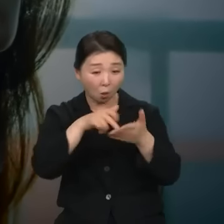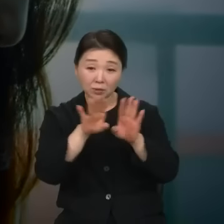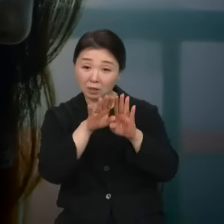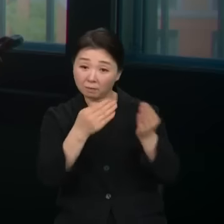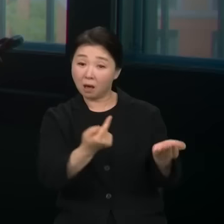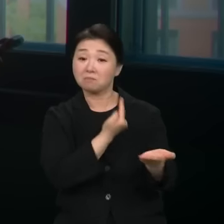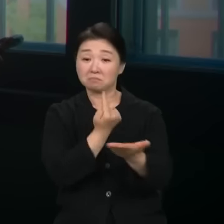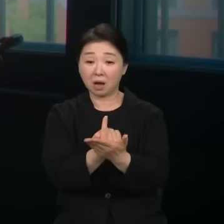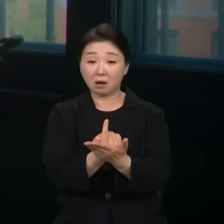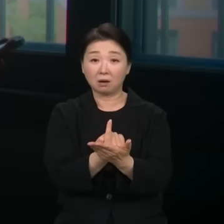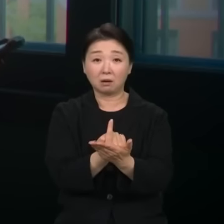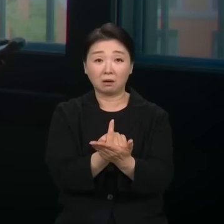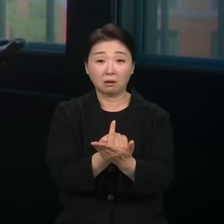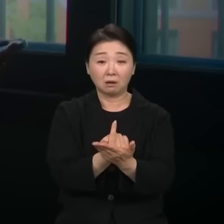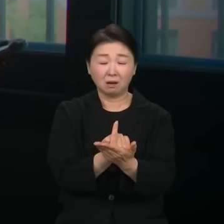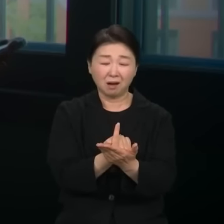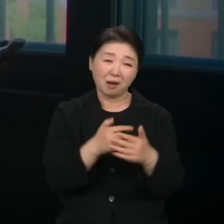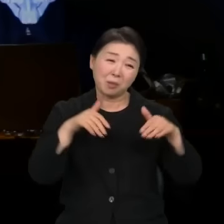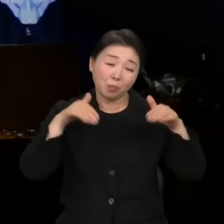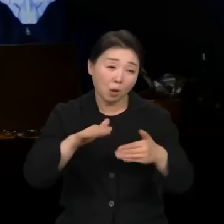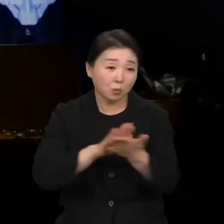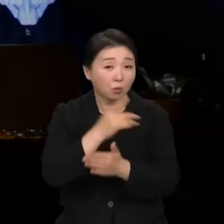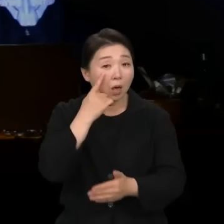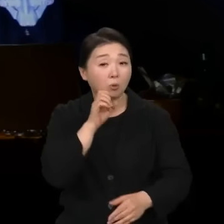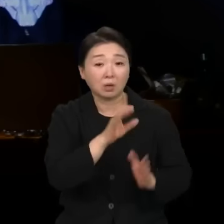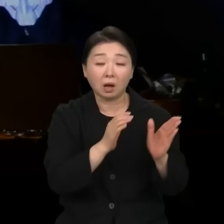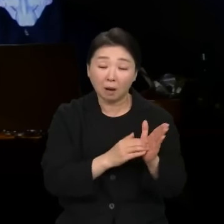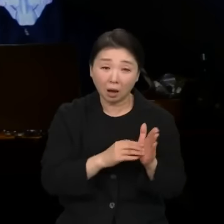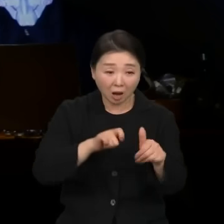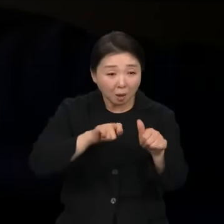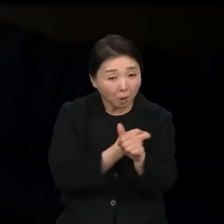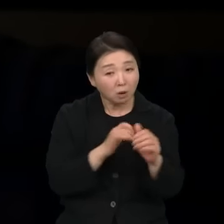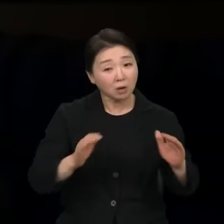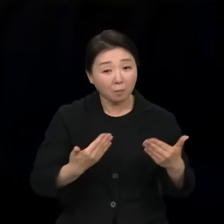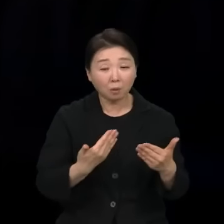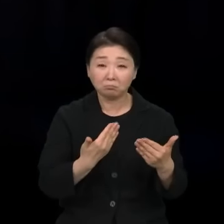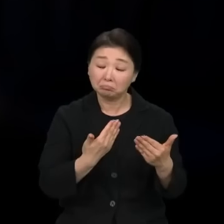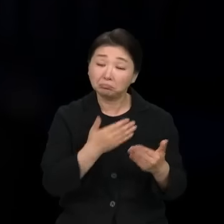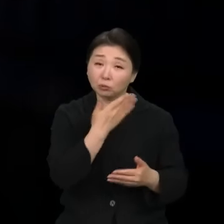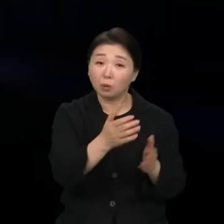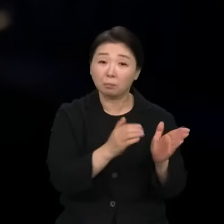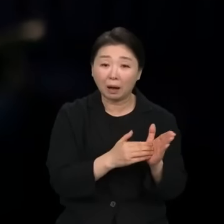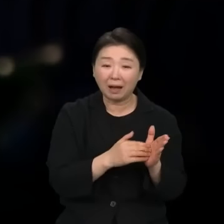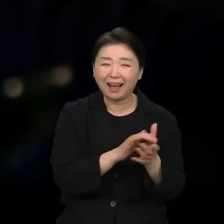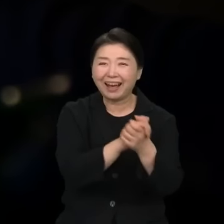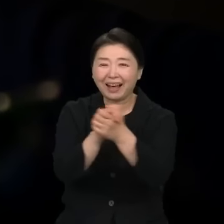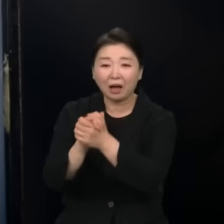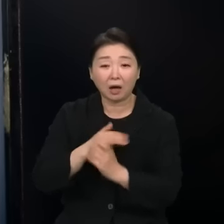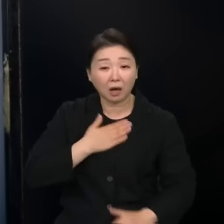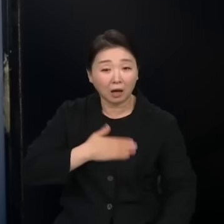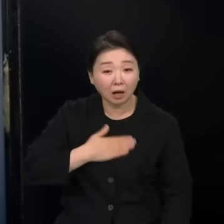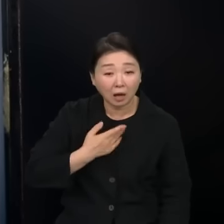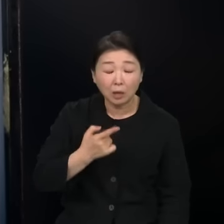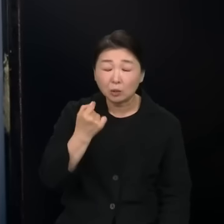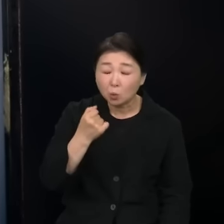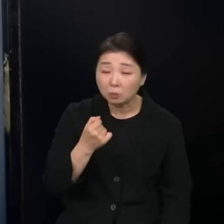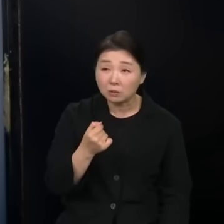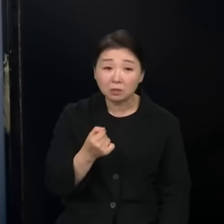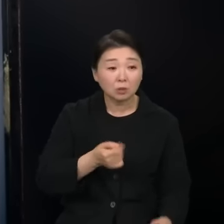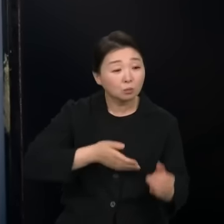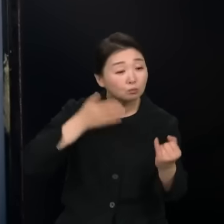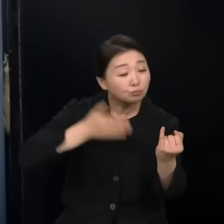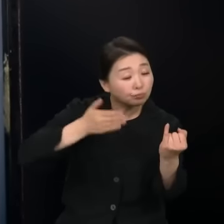들어갔습니다. 노예 놀이를 하자고 했고 가벼운 벌칙이 오갔습니다. 친분이 쌓이면서 조금씩 요구가